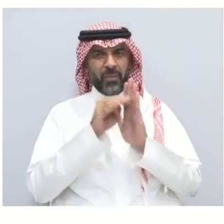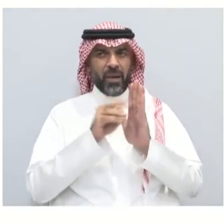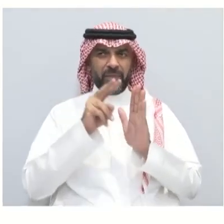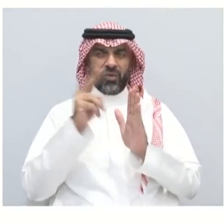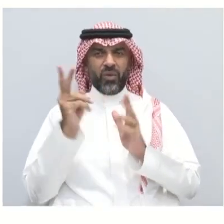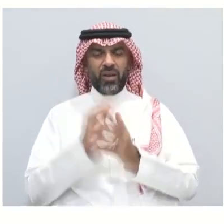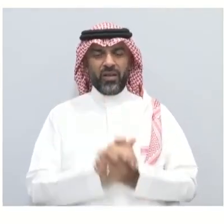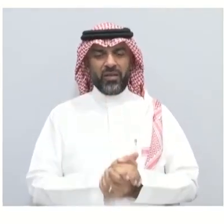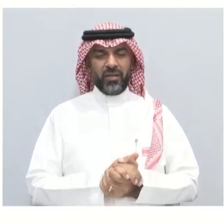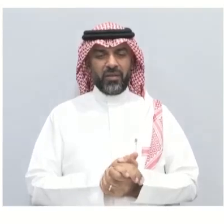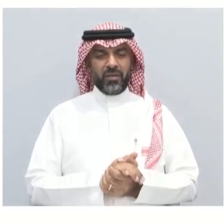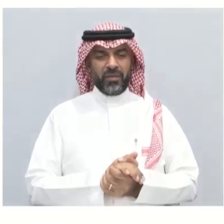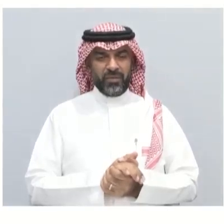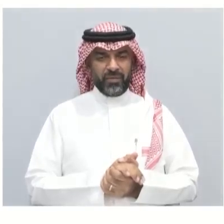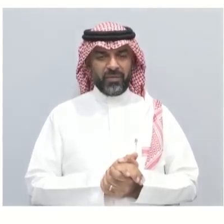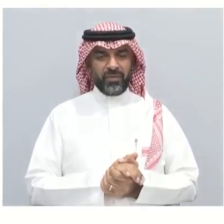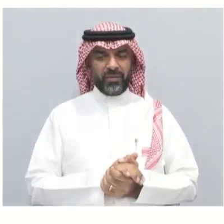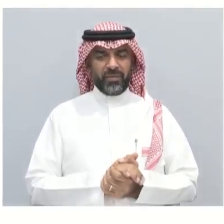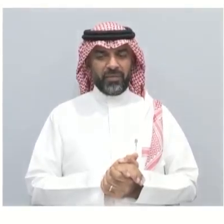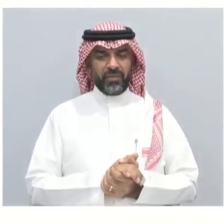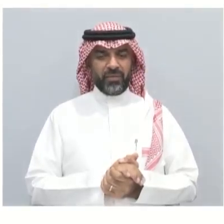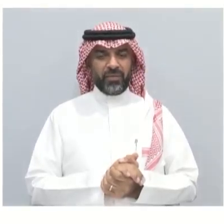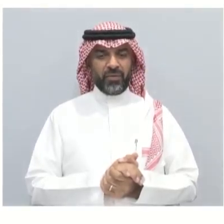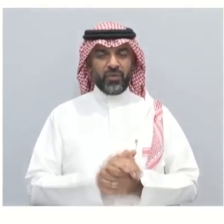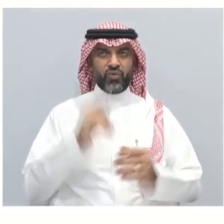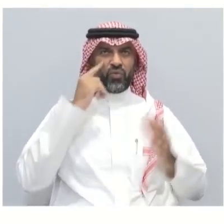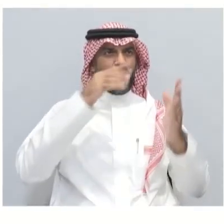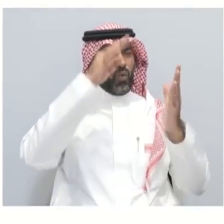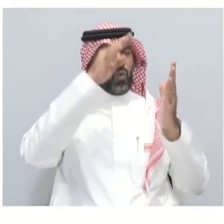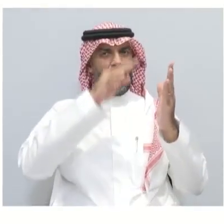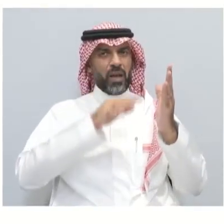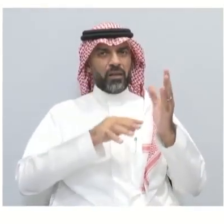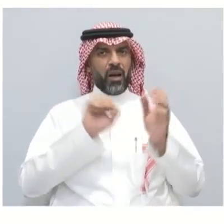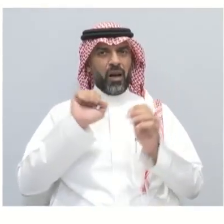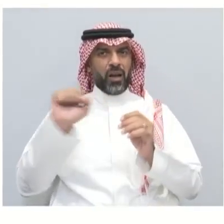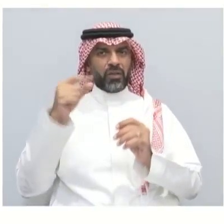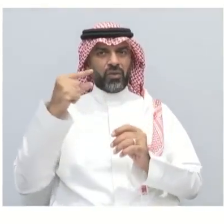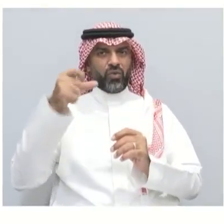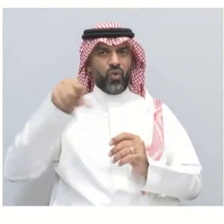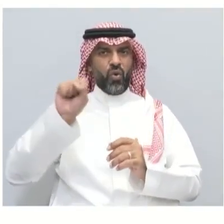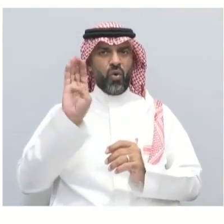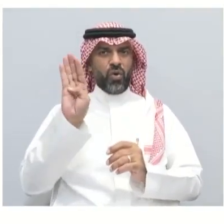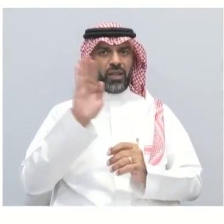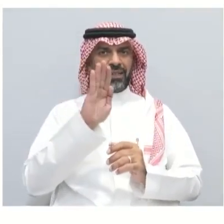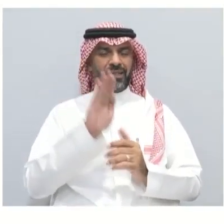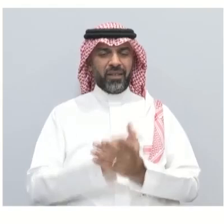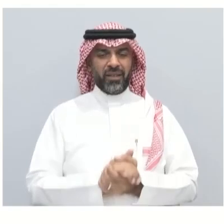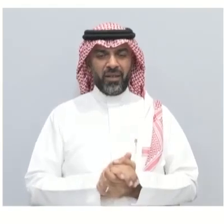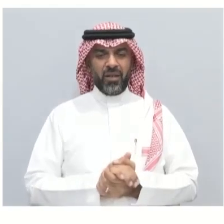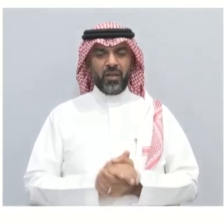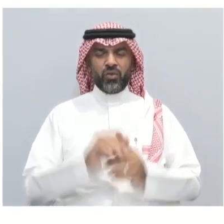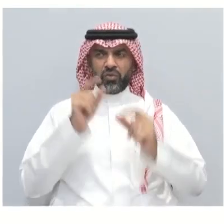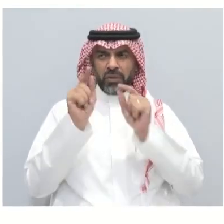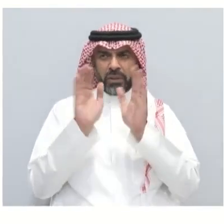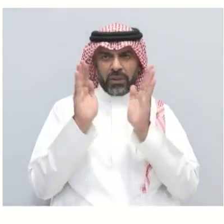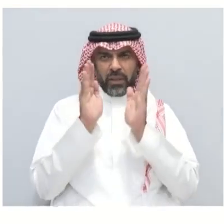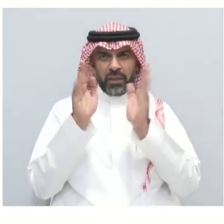يمكنك العثور على نفس الخيارات فنجد هذه الواجهه الخاصه بدوكس تو جو فور جوجل اندرويد نجد التنسيق